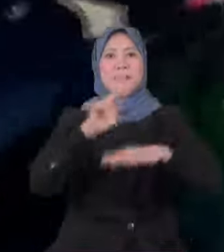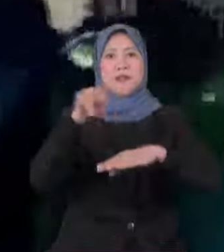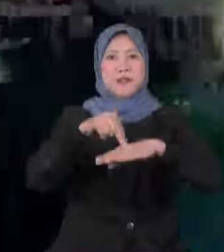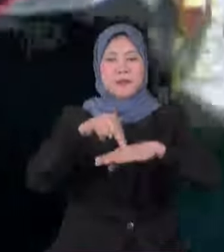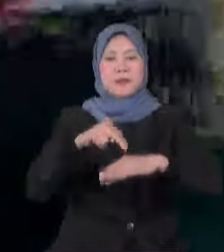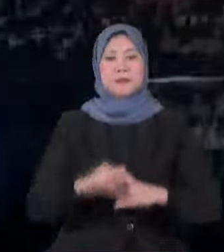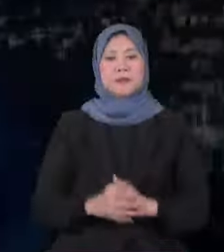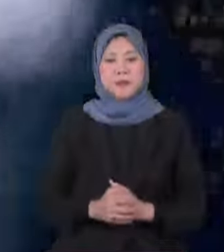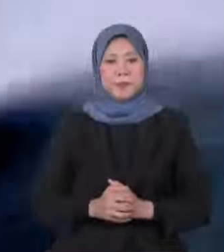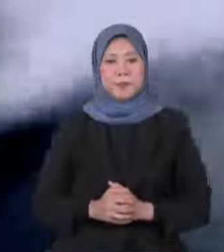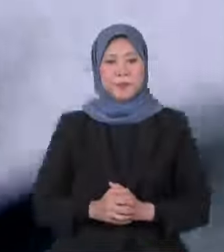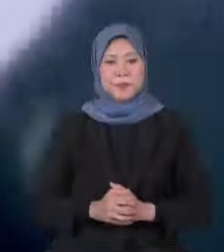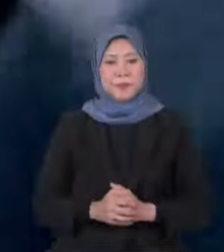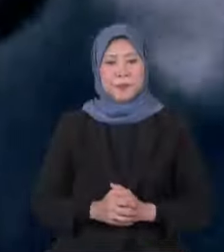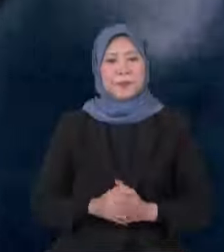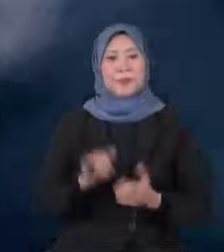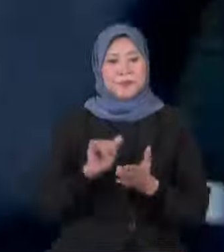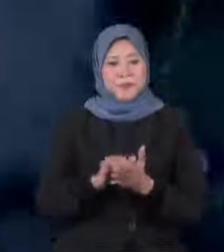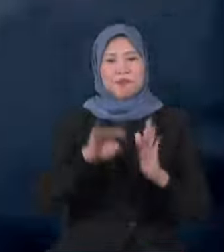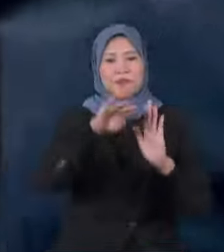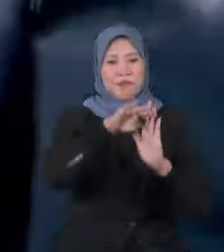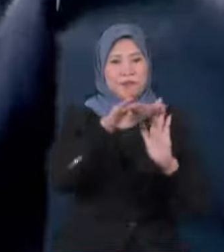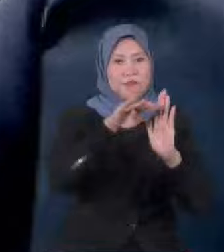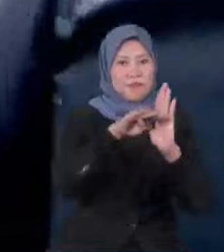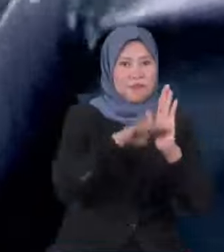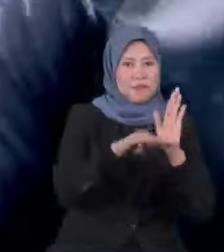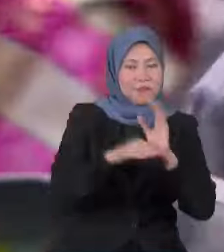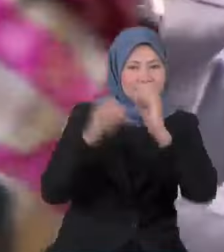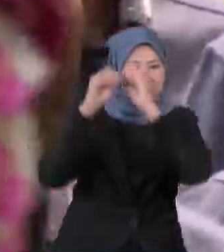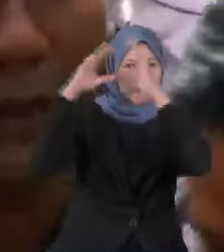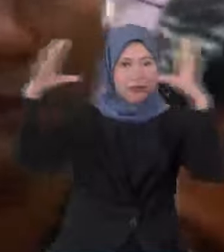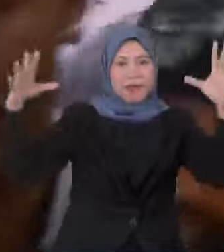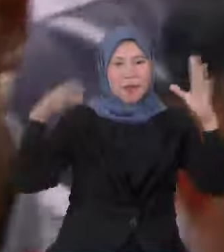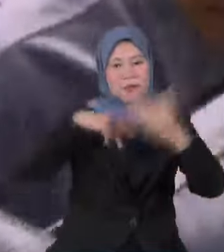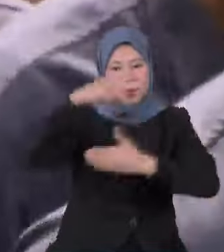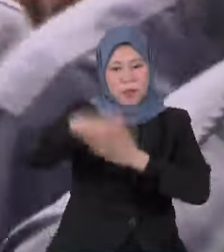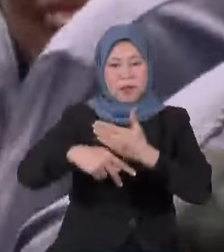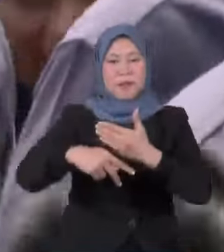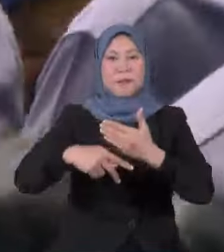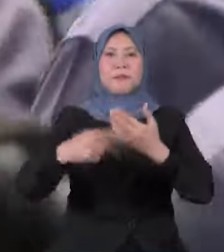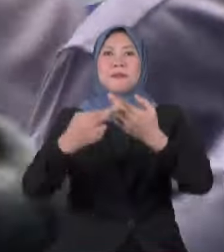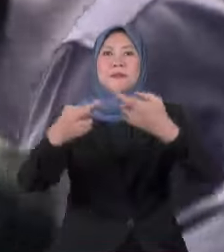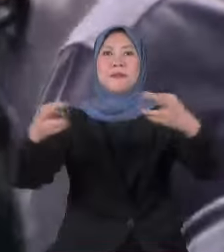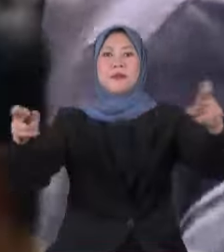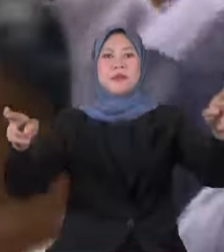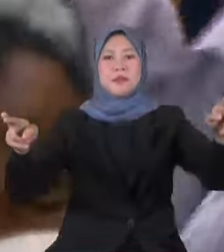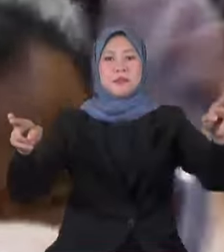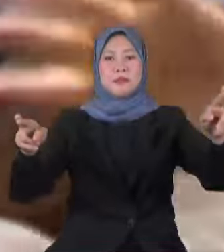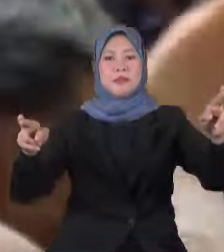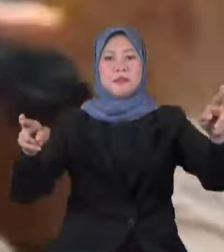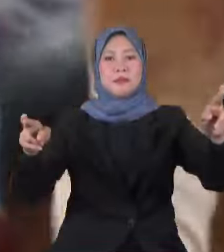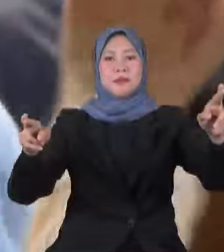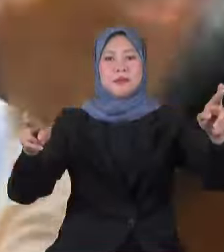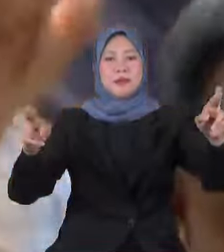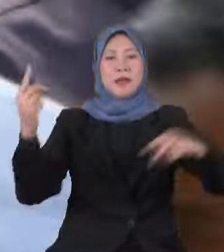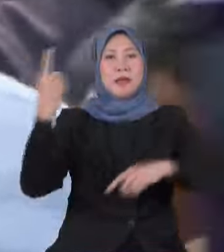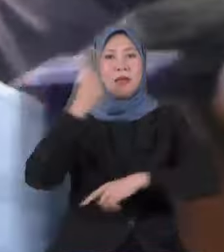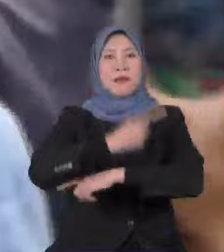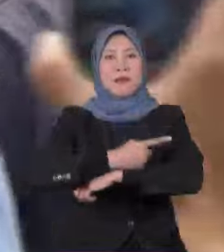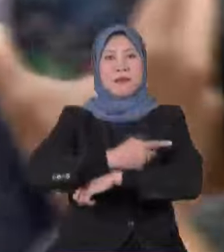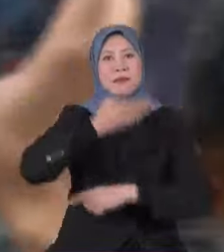Kebangsaan. Baiklah, itulah sedikit sebanyak gambaran atau cara majlis perasmian bersempena dengan